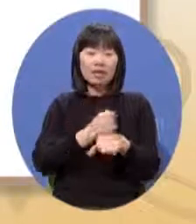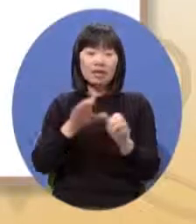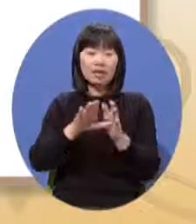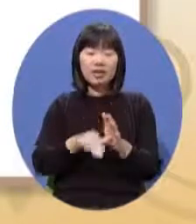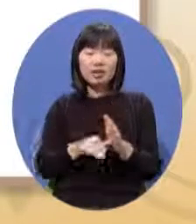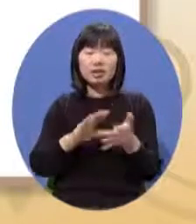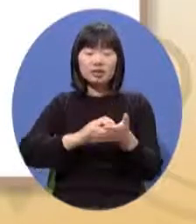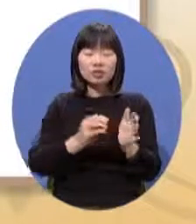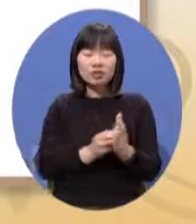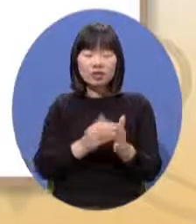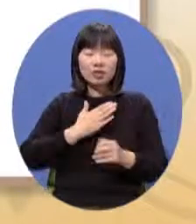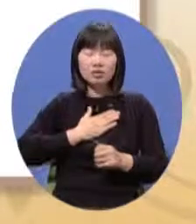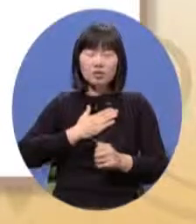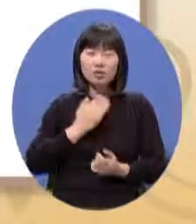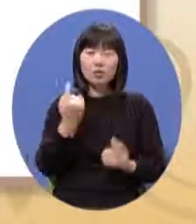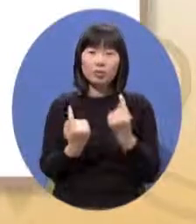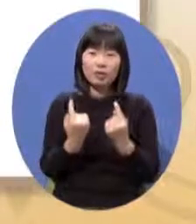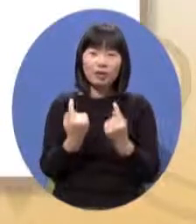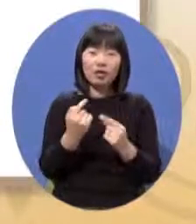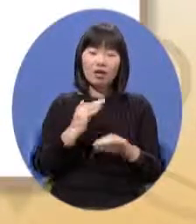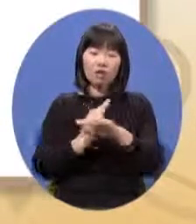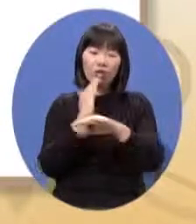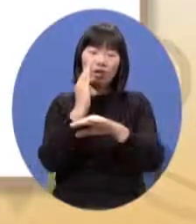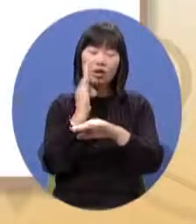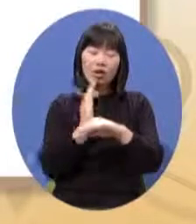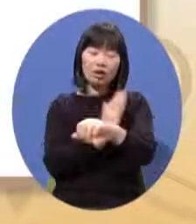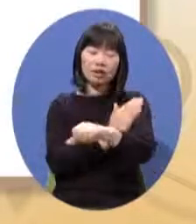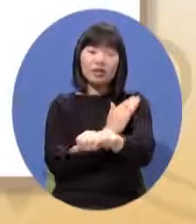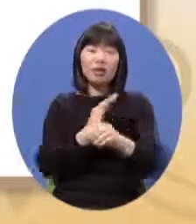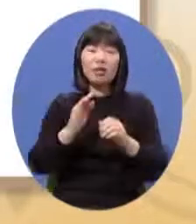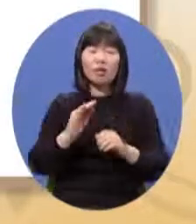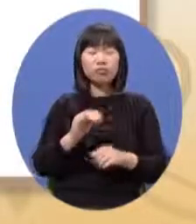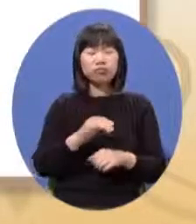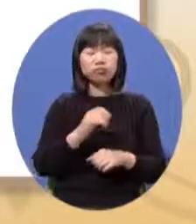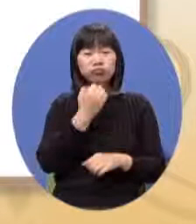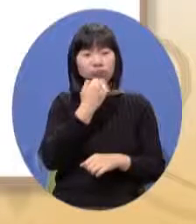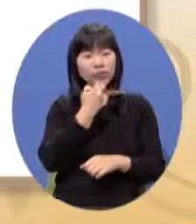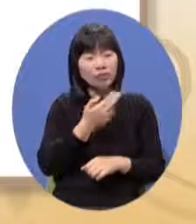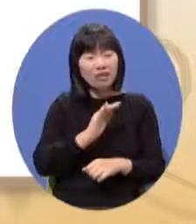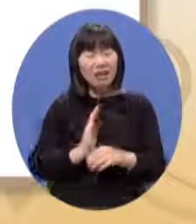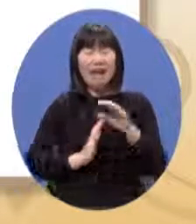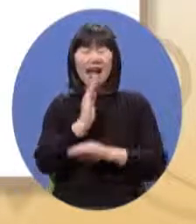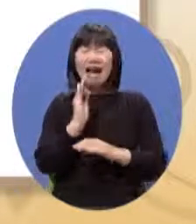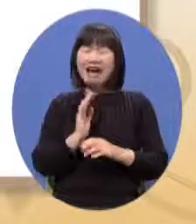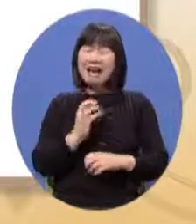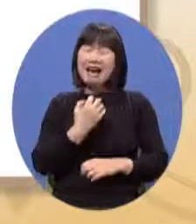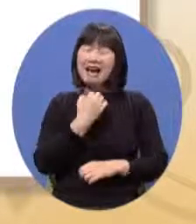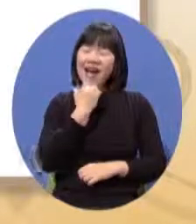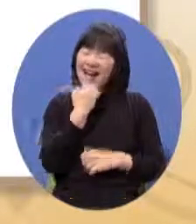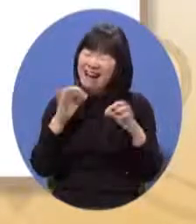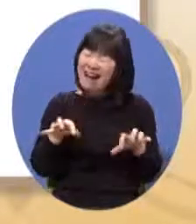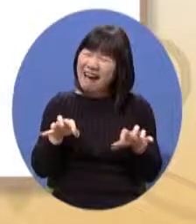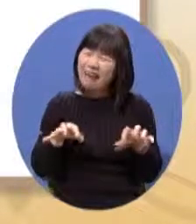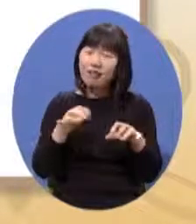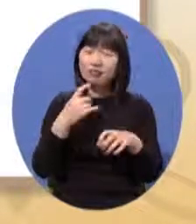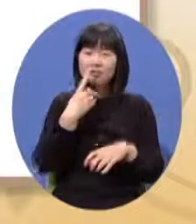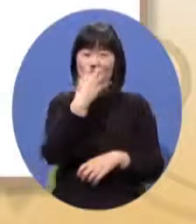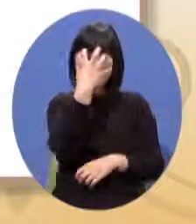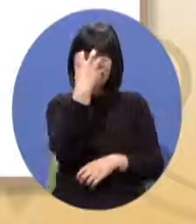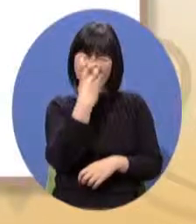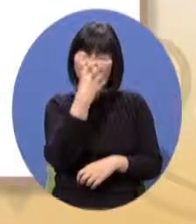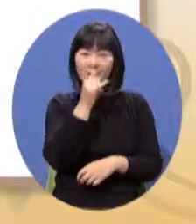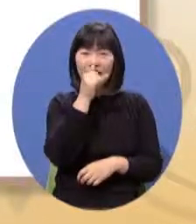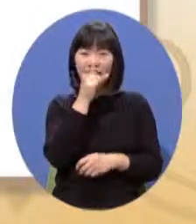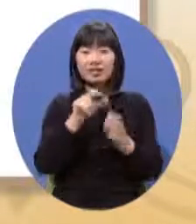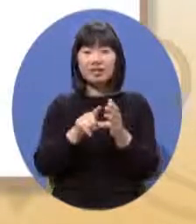그 적절한 정서보다 좀 더 과장되게 너무 별거 아닌데 웃기지도 않는데 지나치게 막 이렇게 웃으면서 하거나 인상을 박진 그리면서